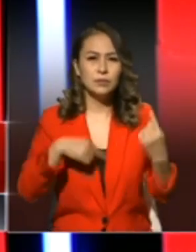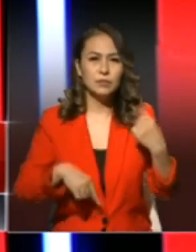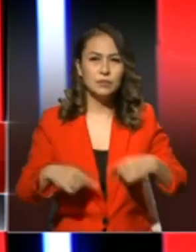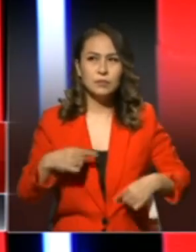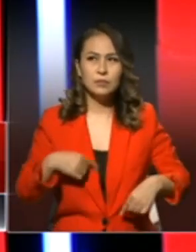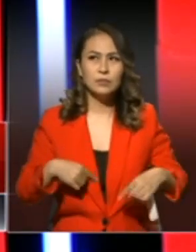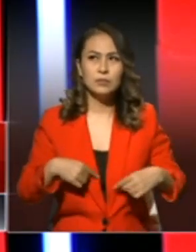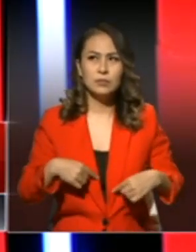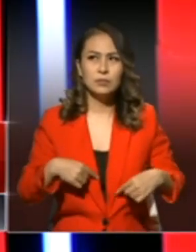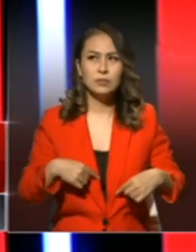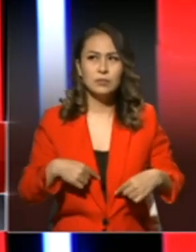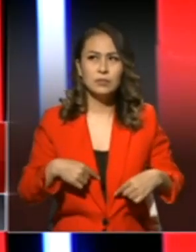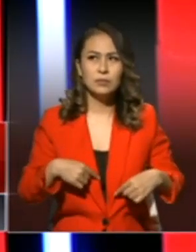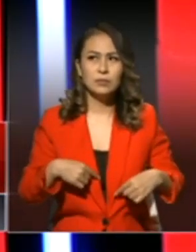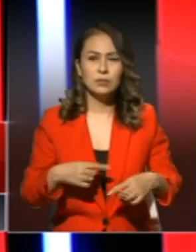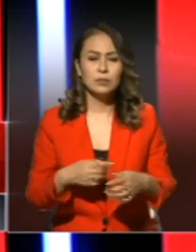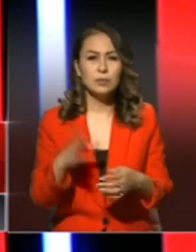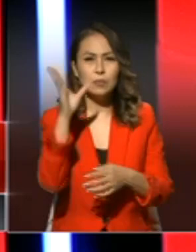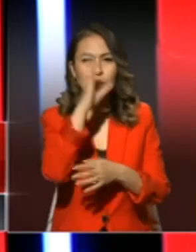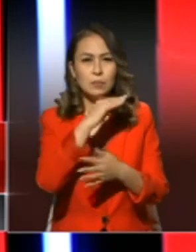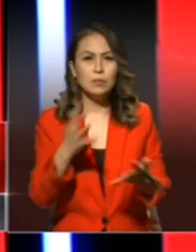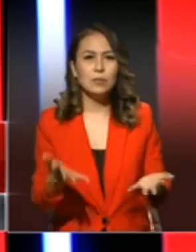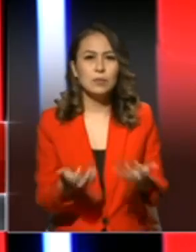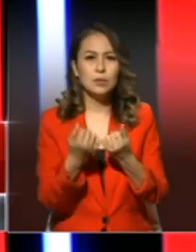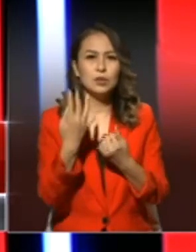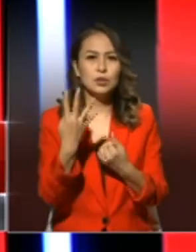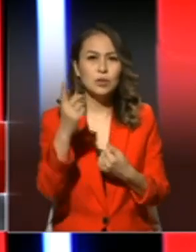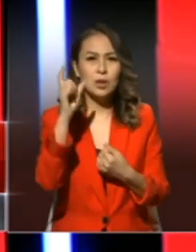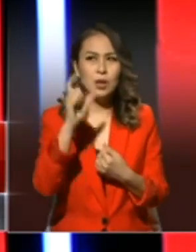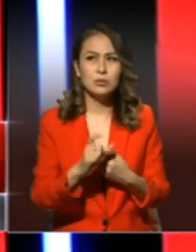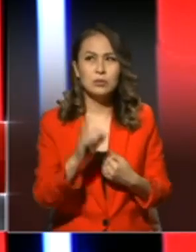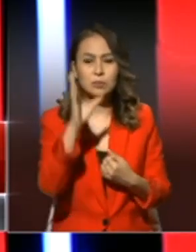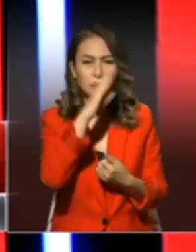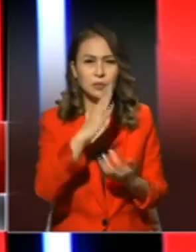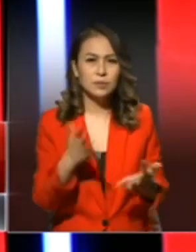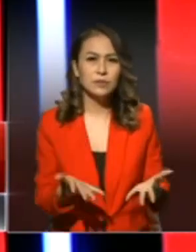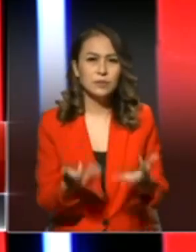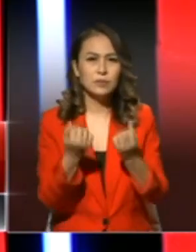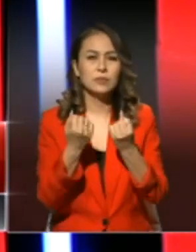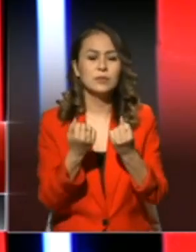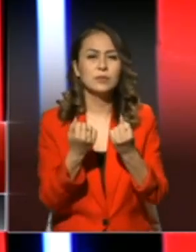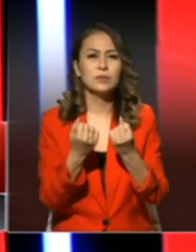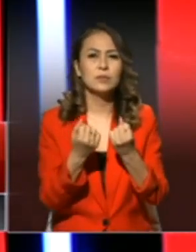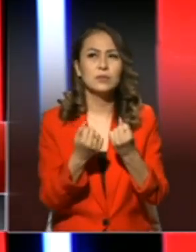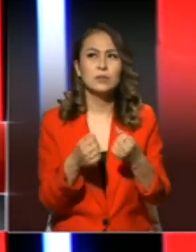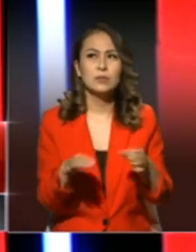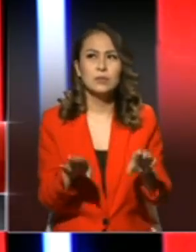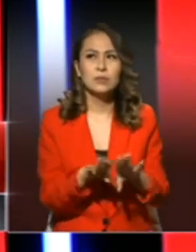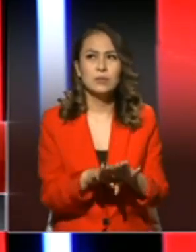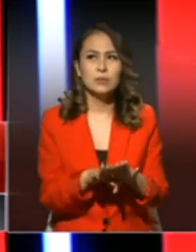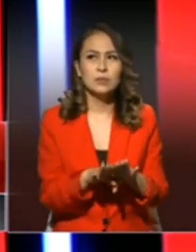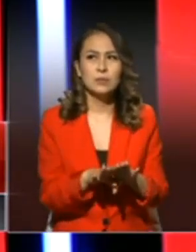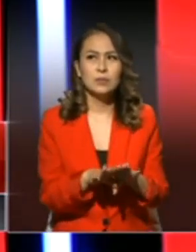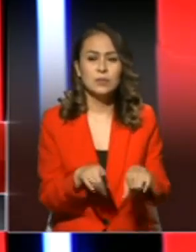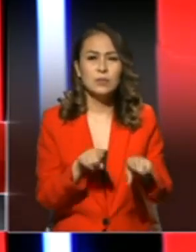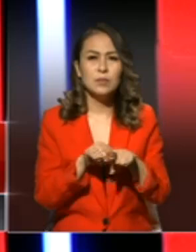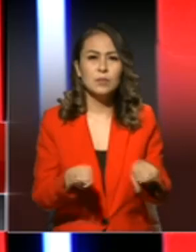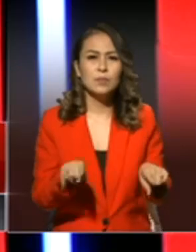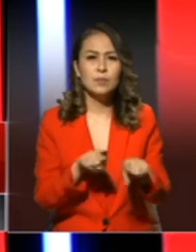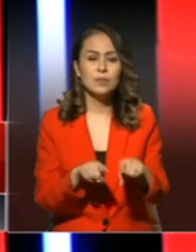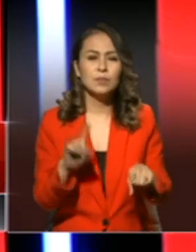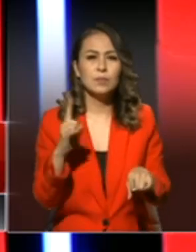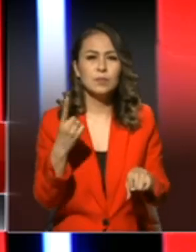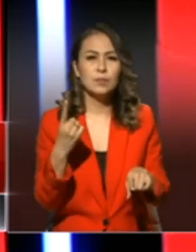мүшелері, ағзалары төрт қанша адамды құтқара алады? Төрт адамнан жеті адамға дейін құтқара алады. Осыны насихаттау, үгіт жұмыстар